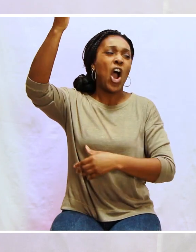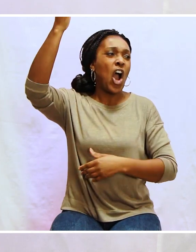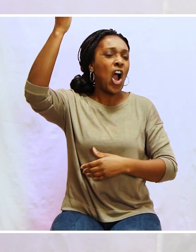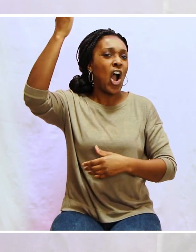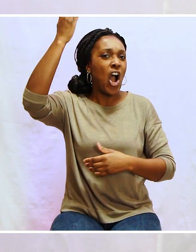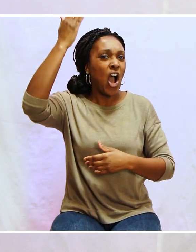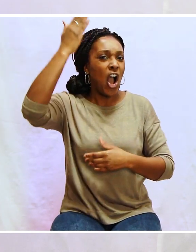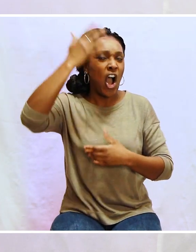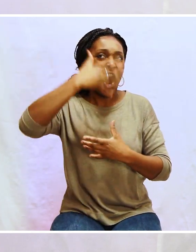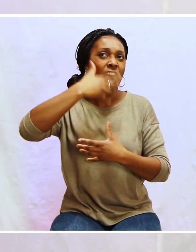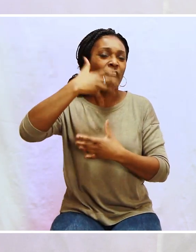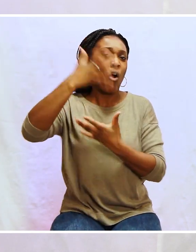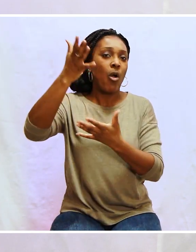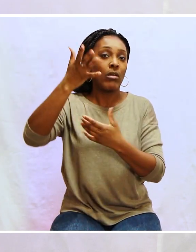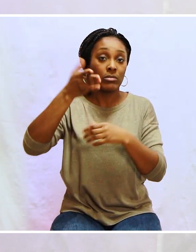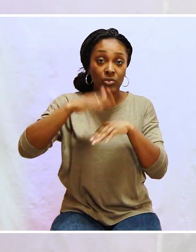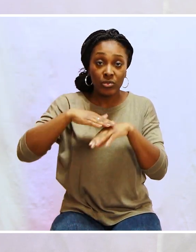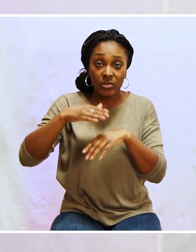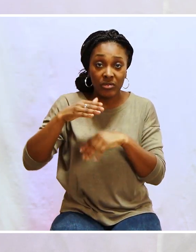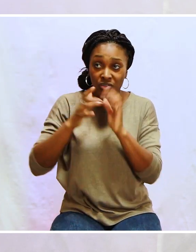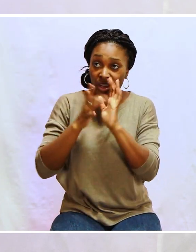béni totalement parce qu'il est Dieu.